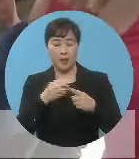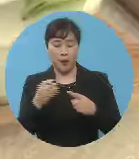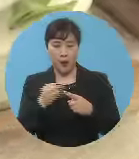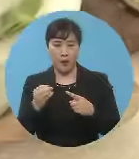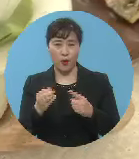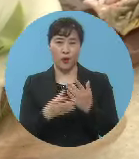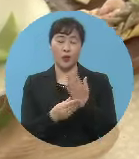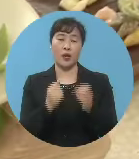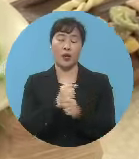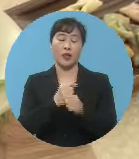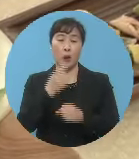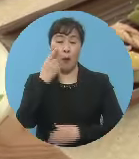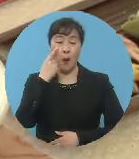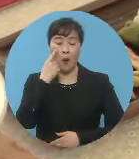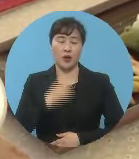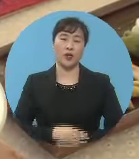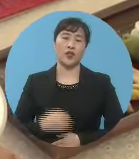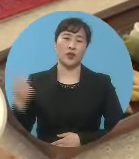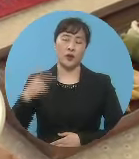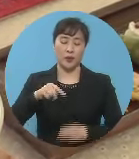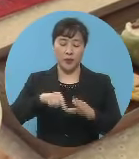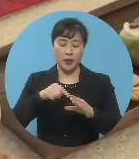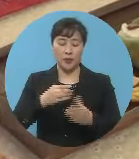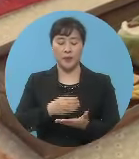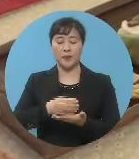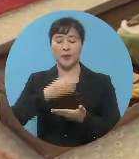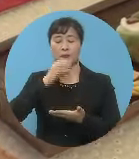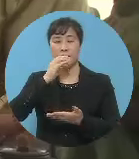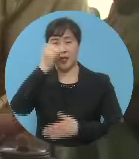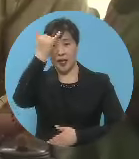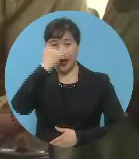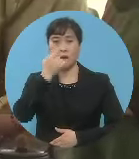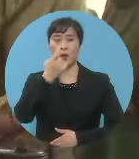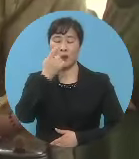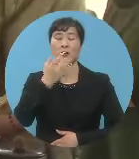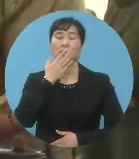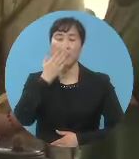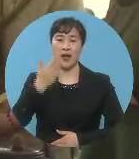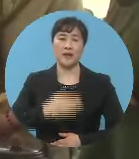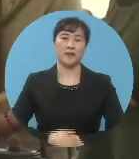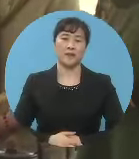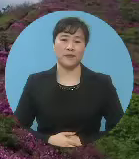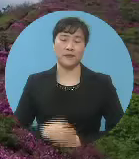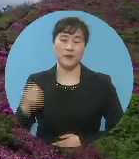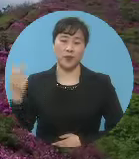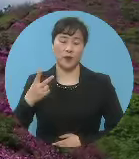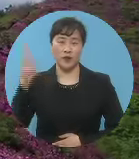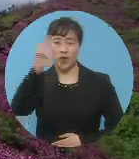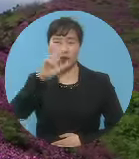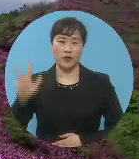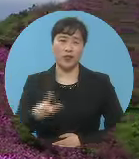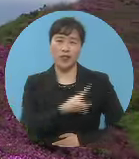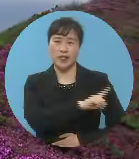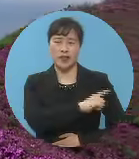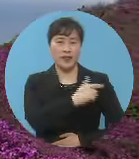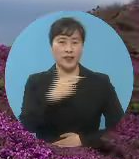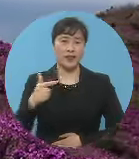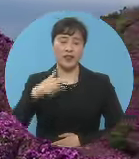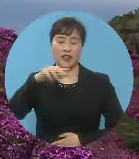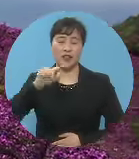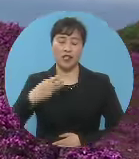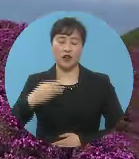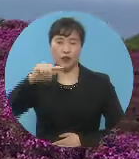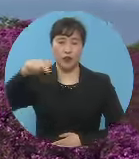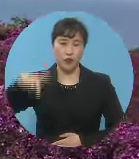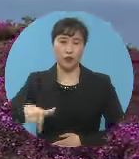체험은 물론 쉽게 접할 수 없는 차 예절도 배울 수 있습니다. 또 전국 최대의 철쭉 군락지인